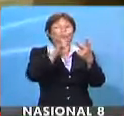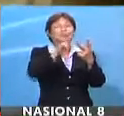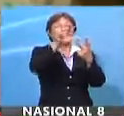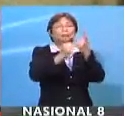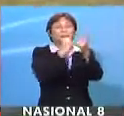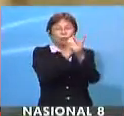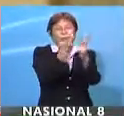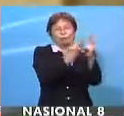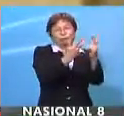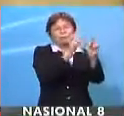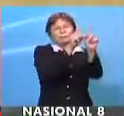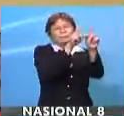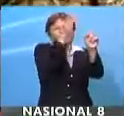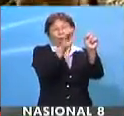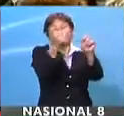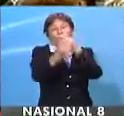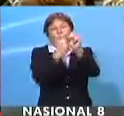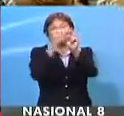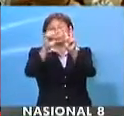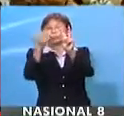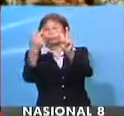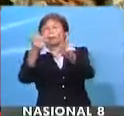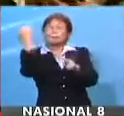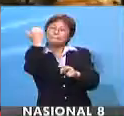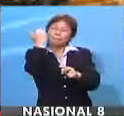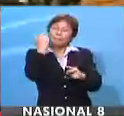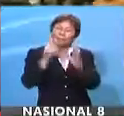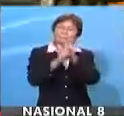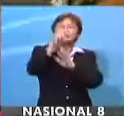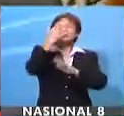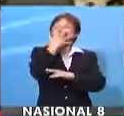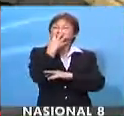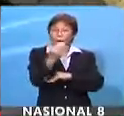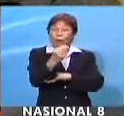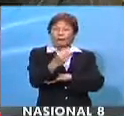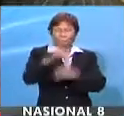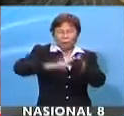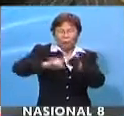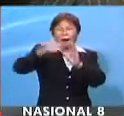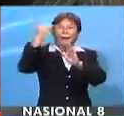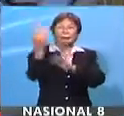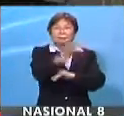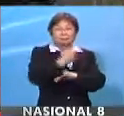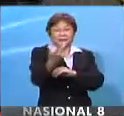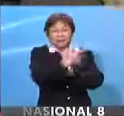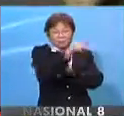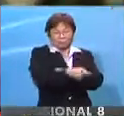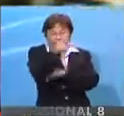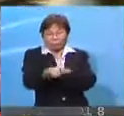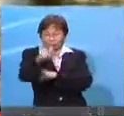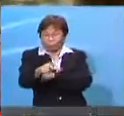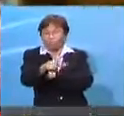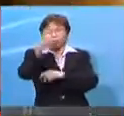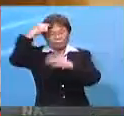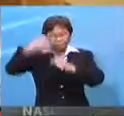tahun pada 11 Oktober 2012 mahkamah tinggi Seremban menolak permohonan semakan kehakiman ketiga-tiga transgender itu